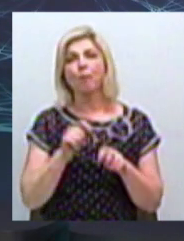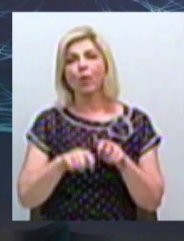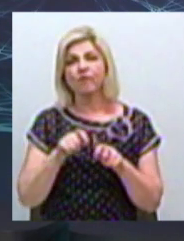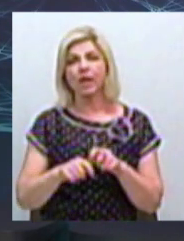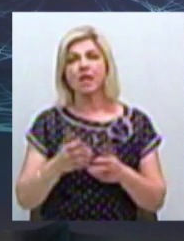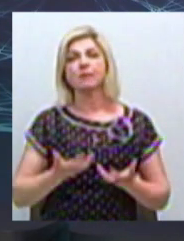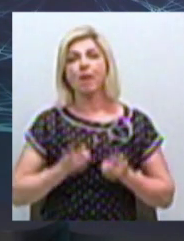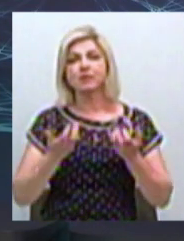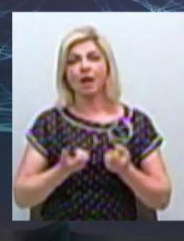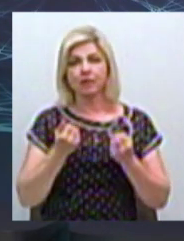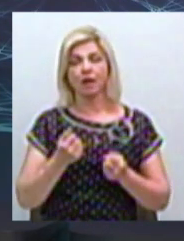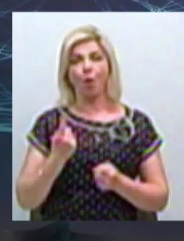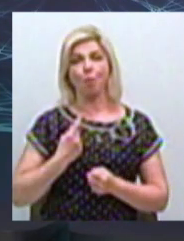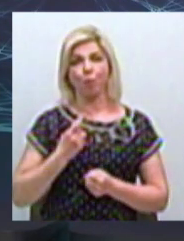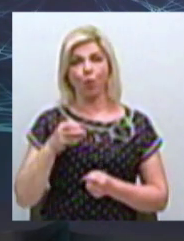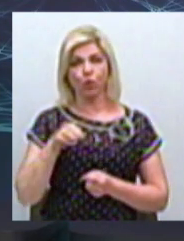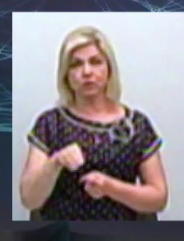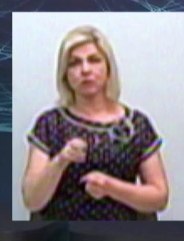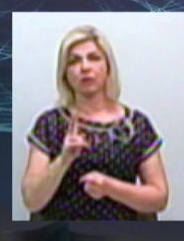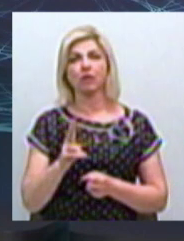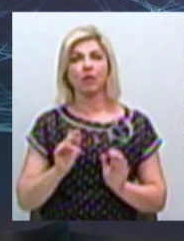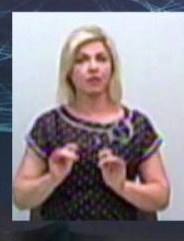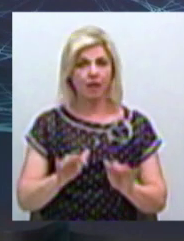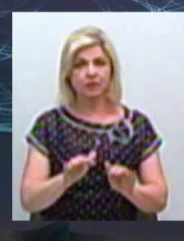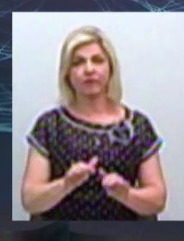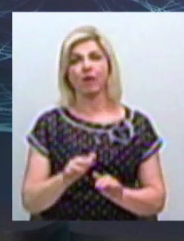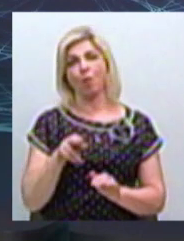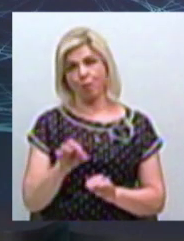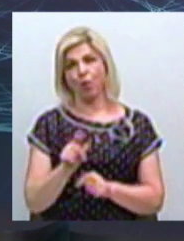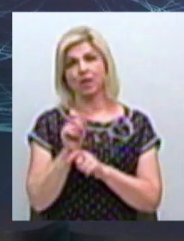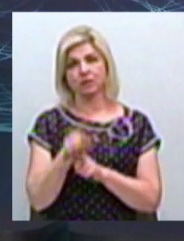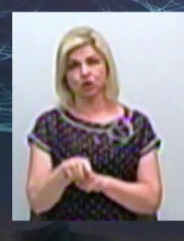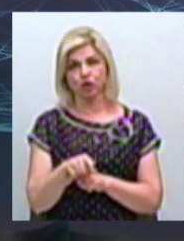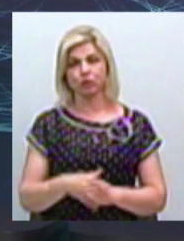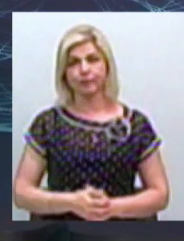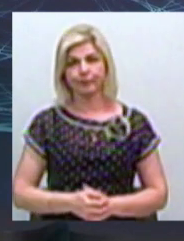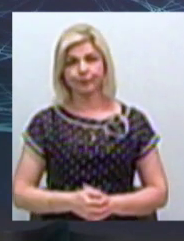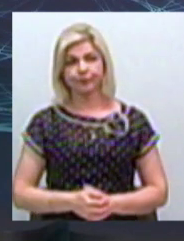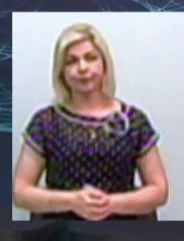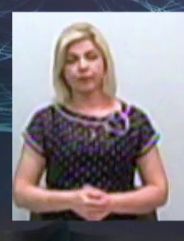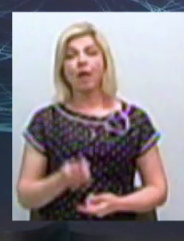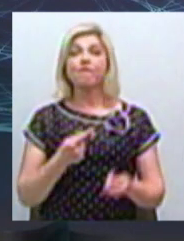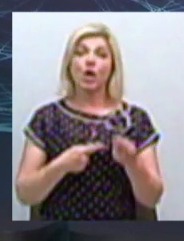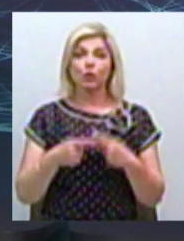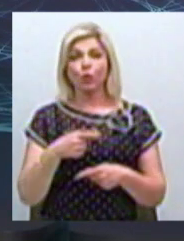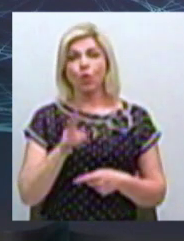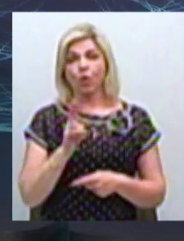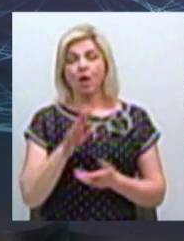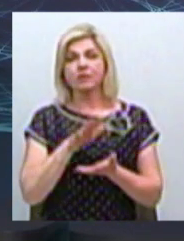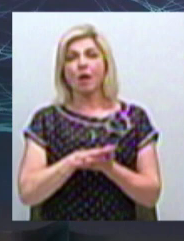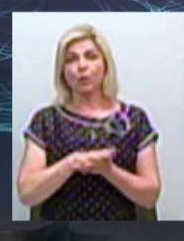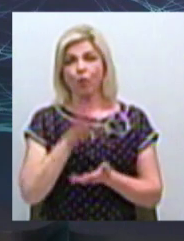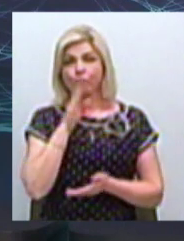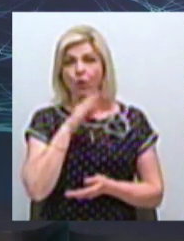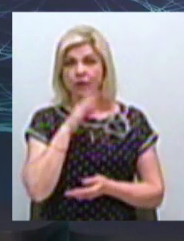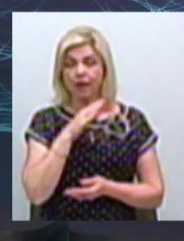постов к действиям по предназначению. Наталя, будь ласка, повертаючись до забруднення